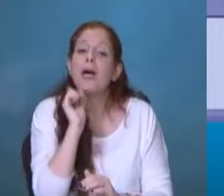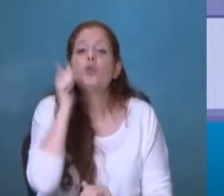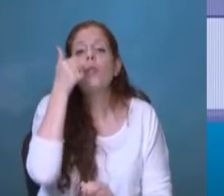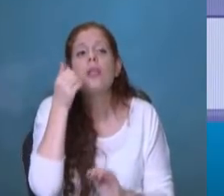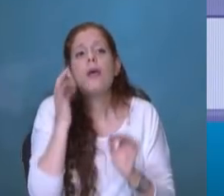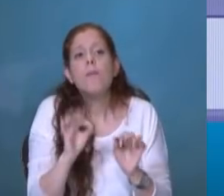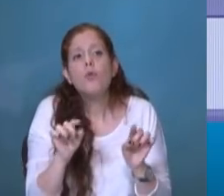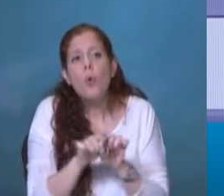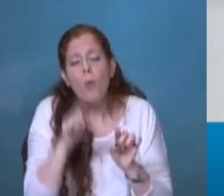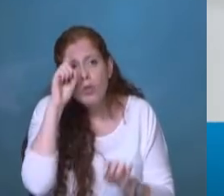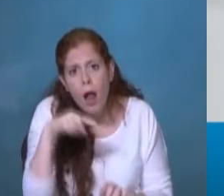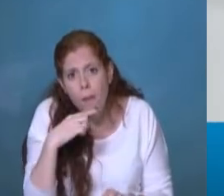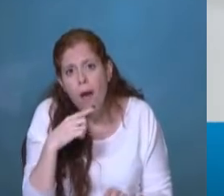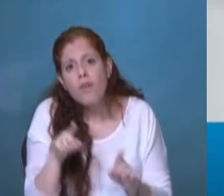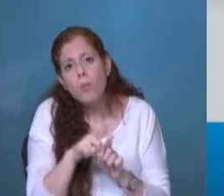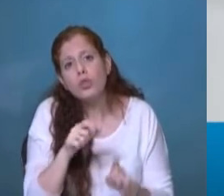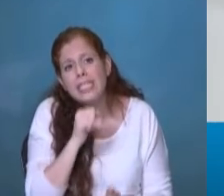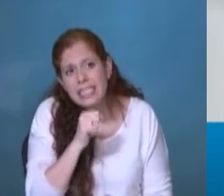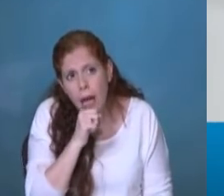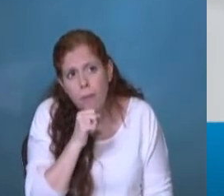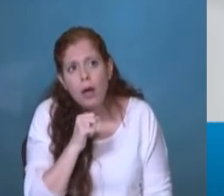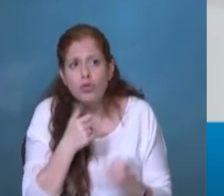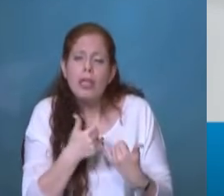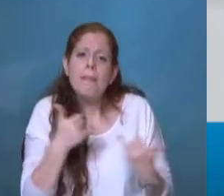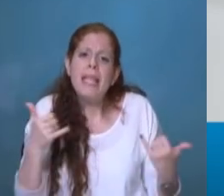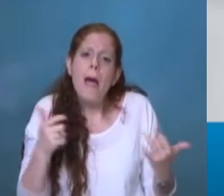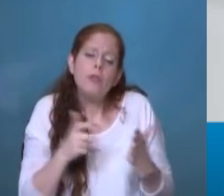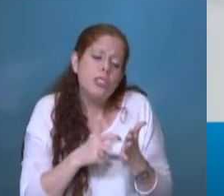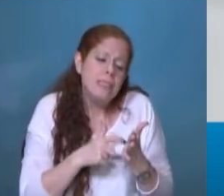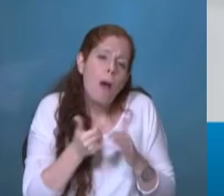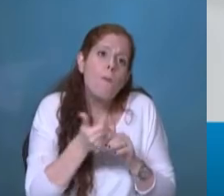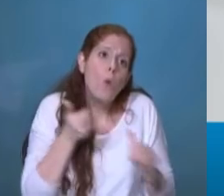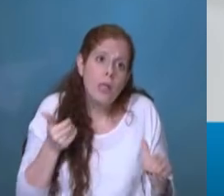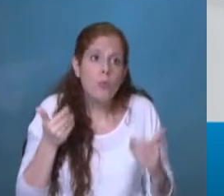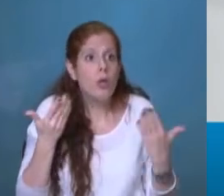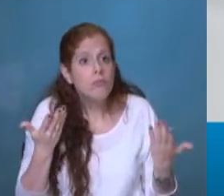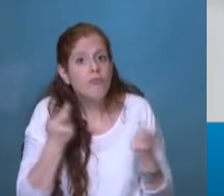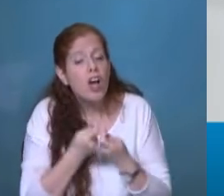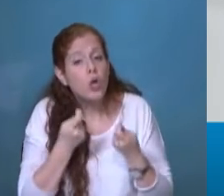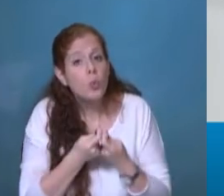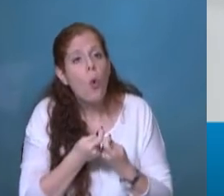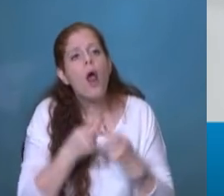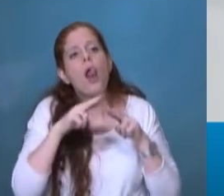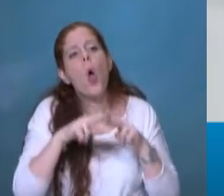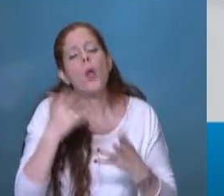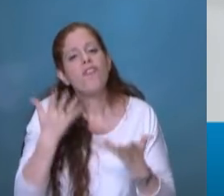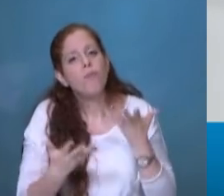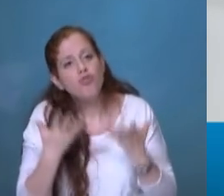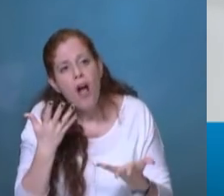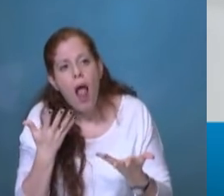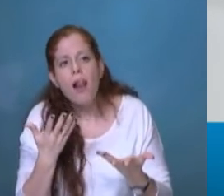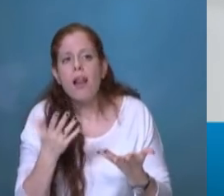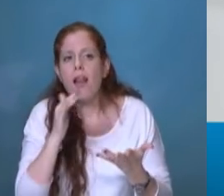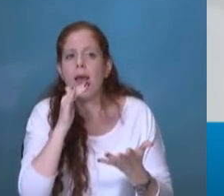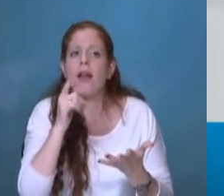שלהם ובדיוק כמו של הסבא שלהם, שהתפתח מאיזושהי סיבה מוקדם יותר, וקשור לעודף משקל, לאורח חיים